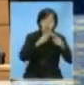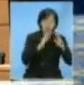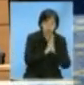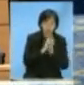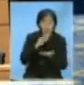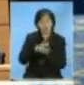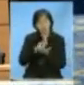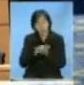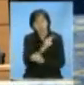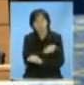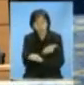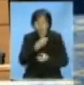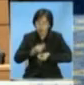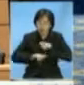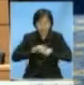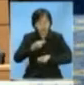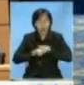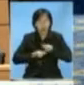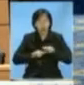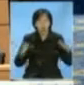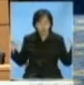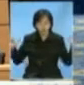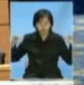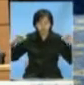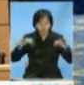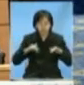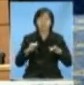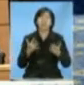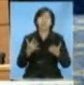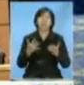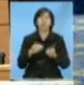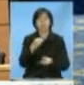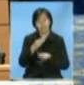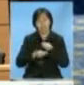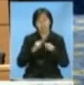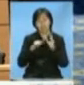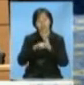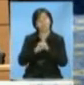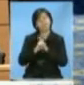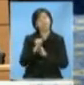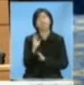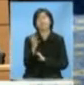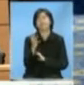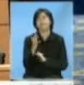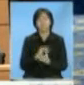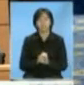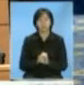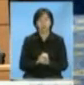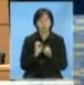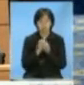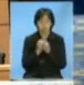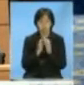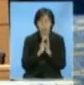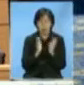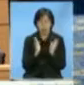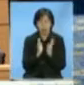ายในโรงพยาบาลนี่คือตลาดภาคตะวันออกจันทบุรีบ้านผมที่มีผลไม้มากที่สุ